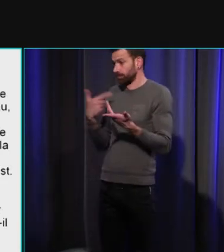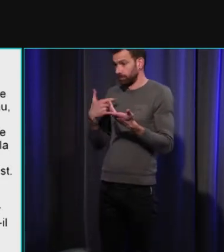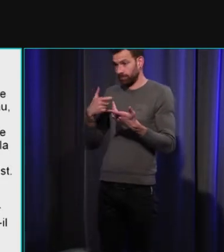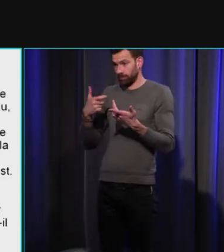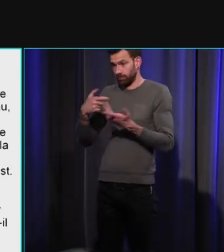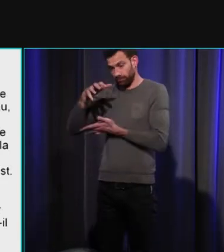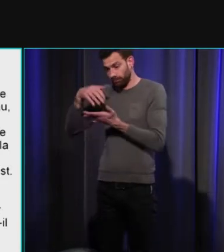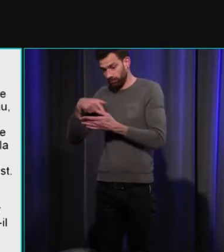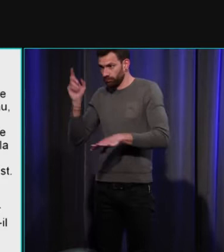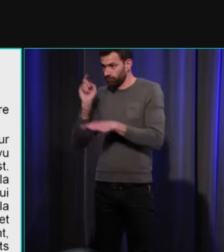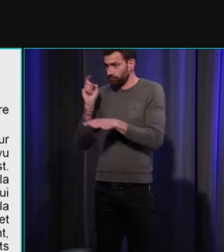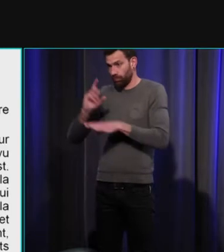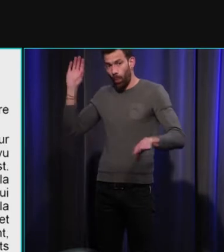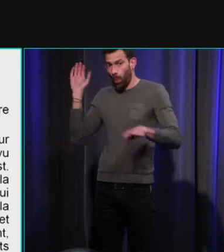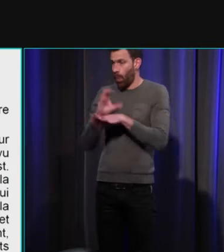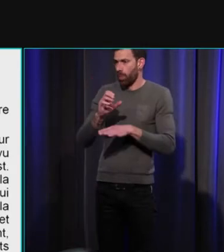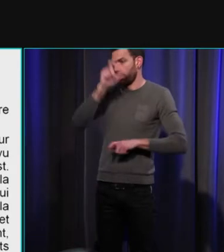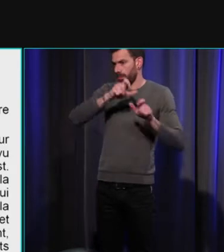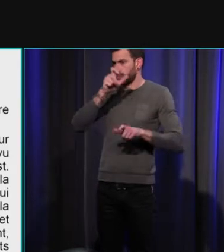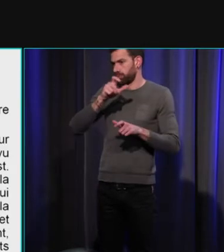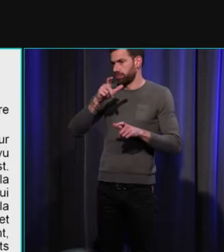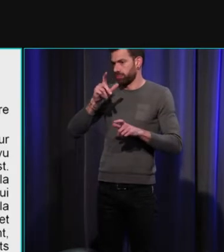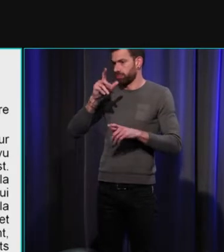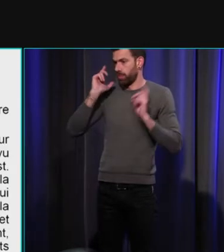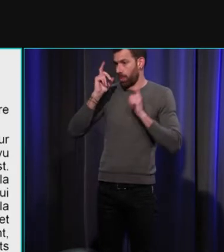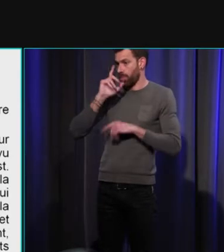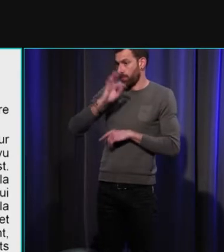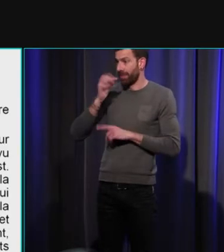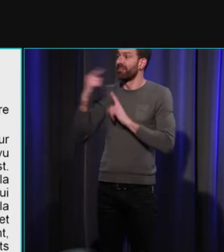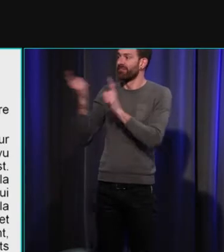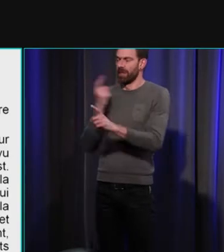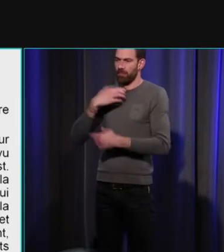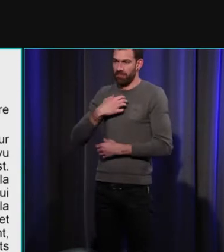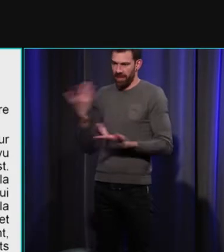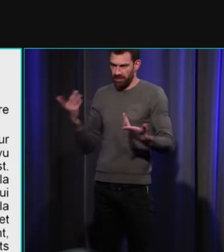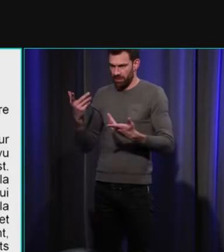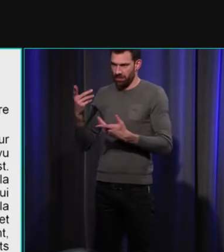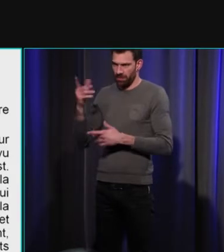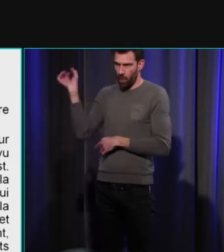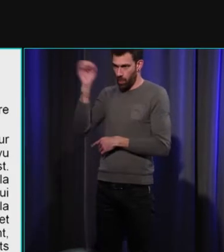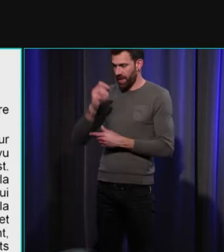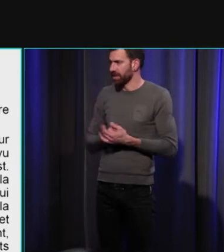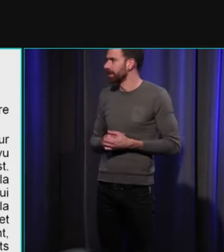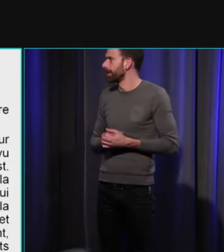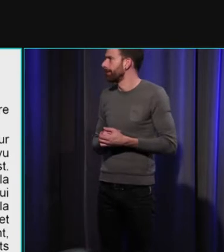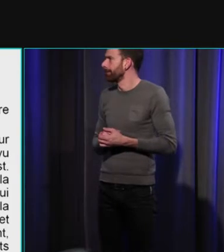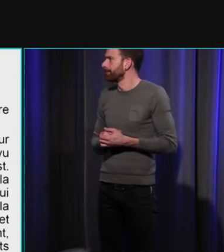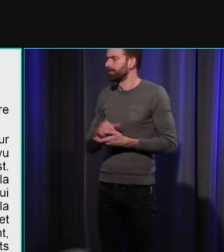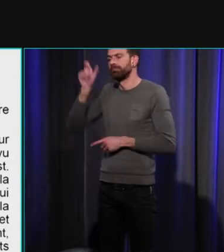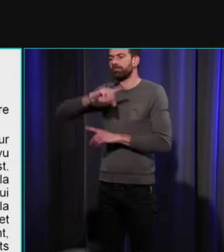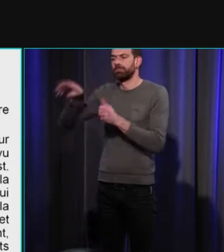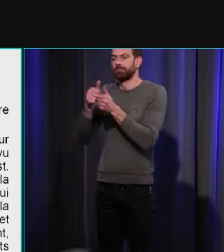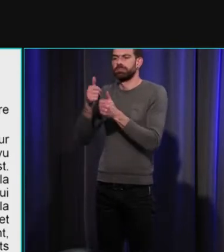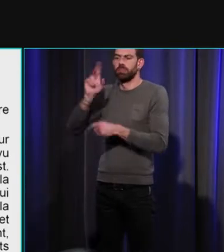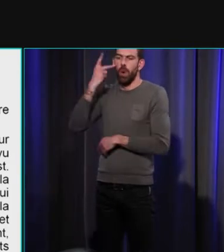voix contre eux de la part de prêtres occidentaux en courtisant d'henri ii plantagenêt là c'est lui qui d'une certaine